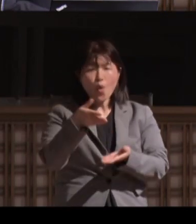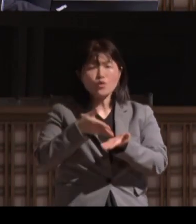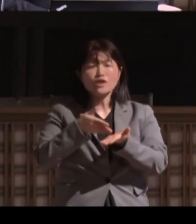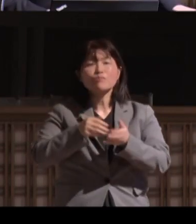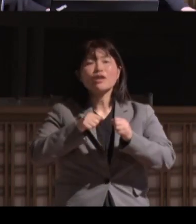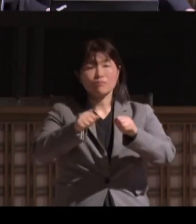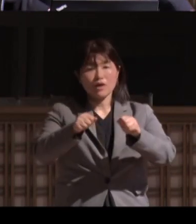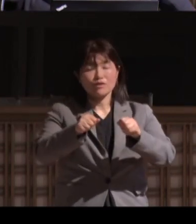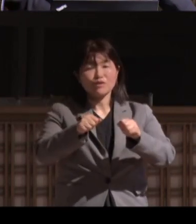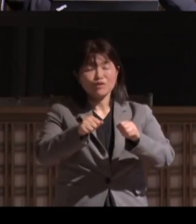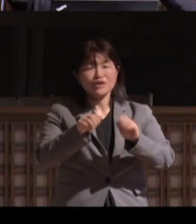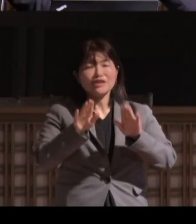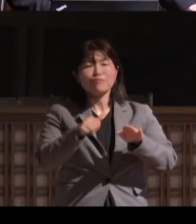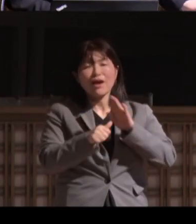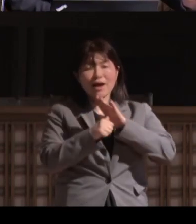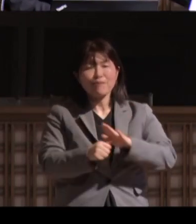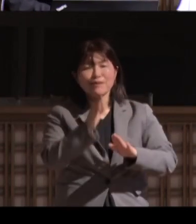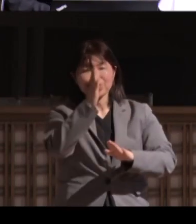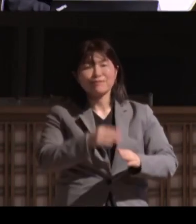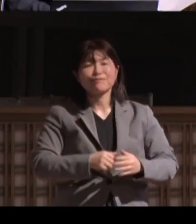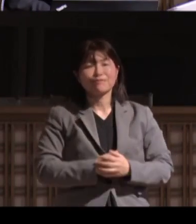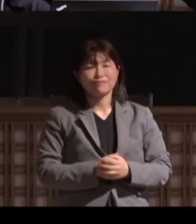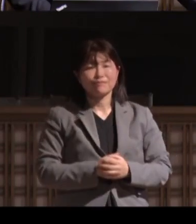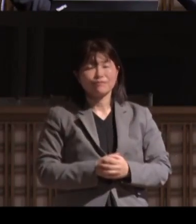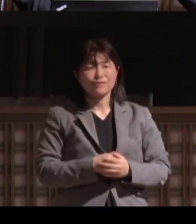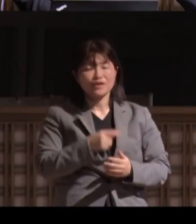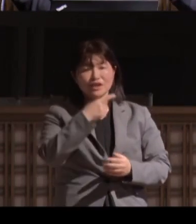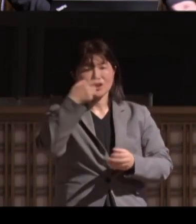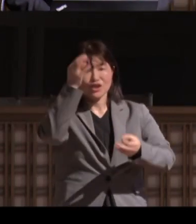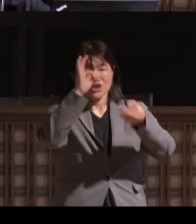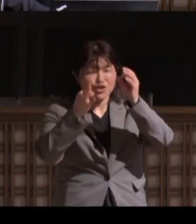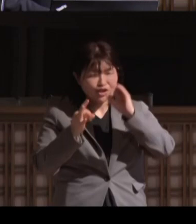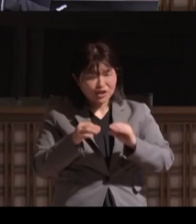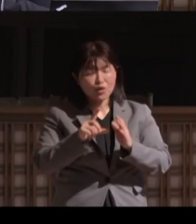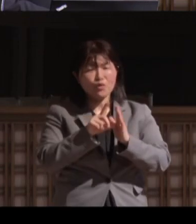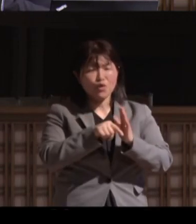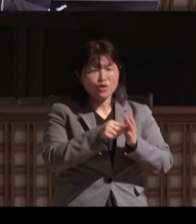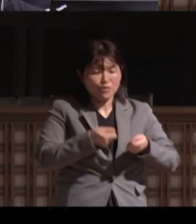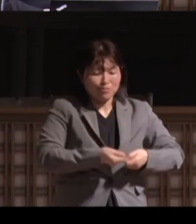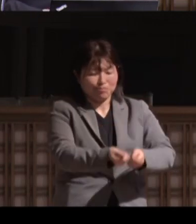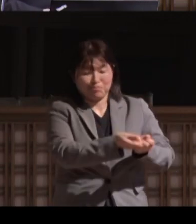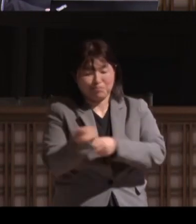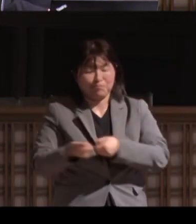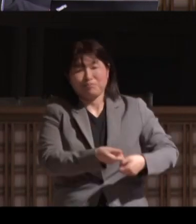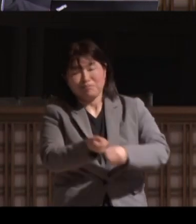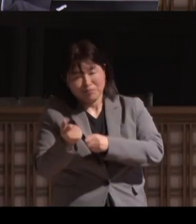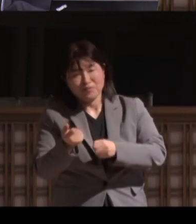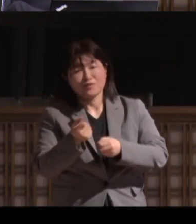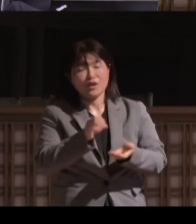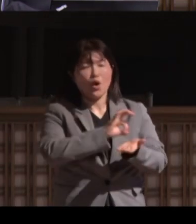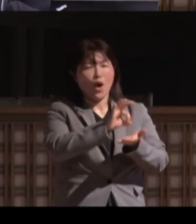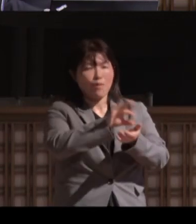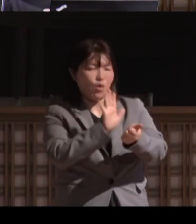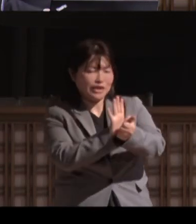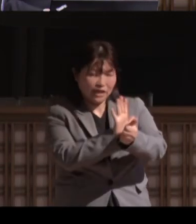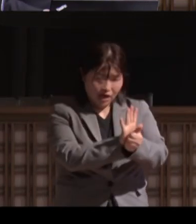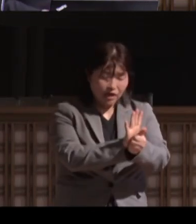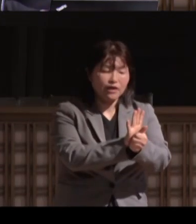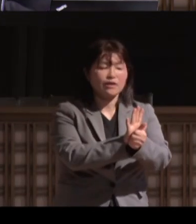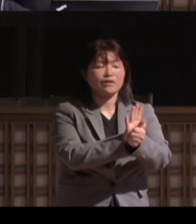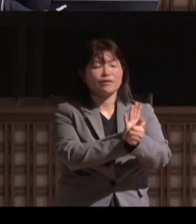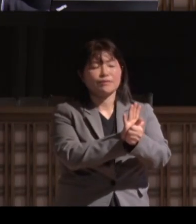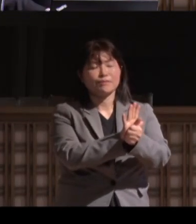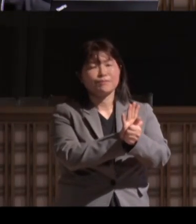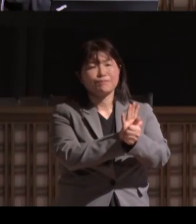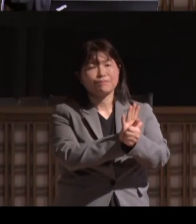えご辛抱いただければと思いますがま雪が降った時は除雪をするとかですねえお買い物の支援に